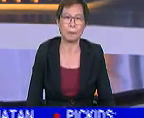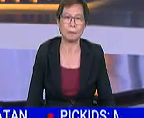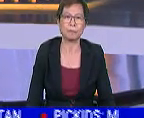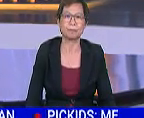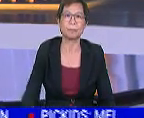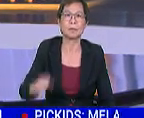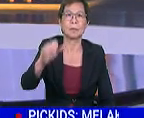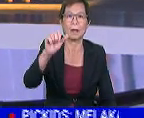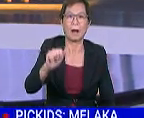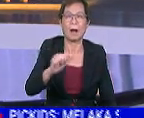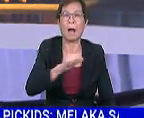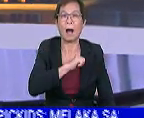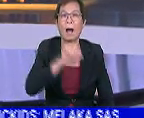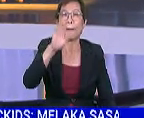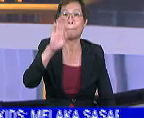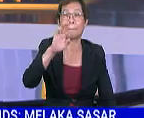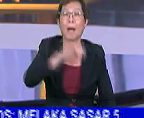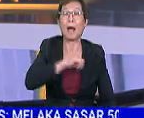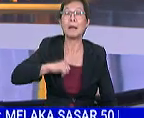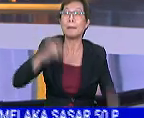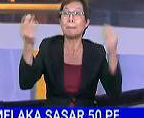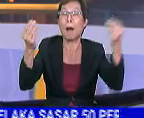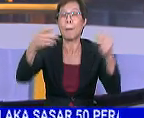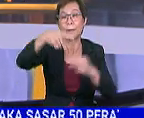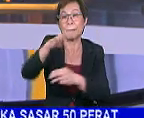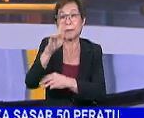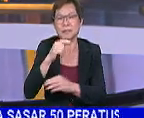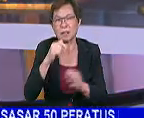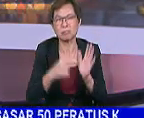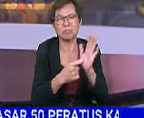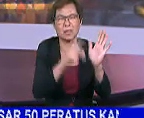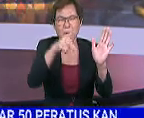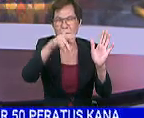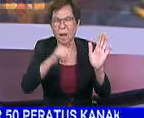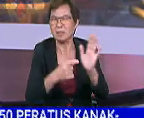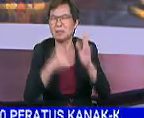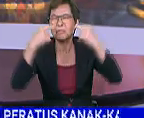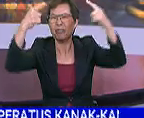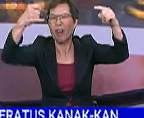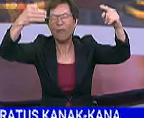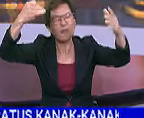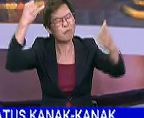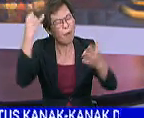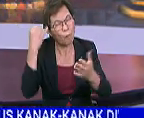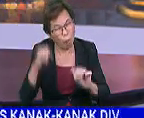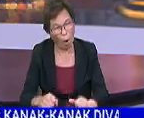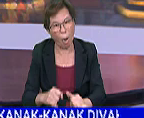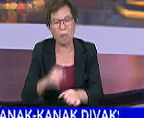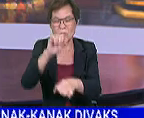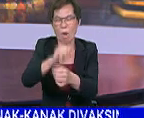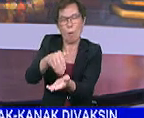ahli Majlis PBT di Melaka yang tidak mencapai petunjuk prestasi utama KPI ditetapkan boleh ditamatkan